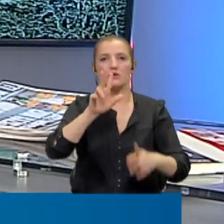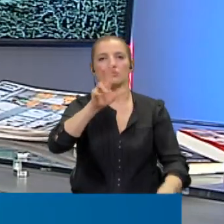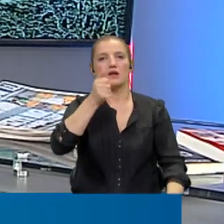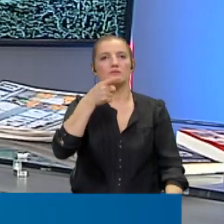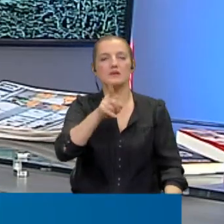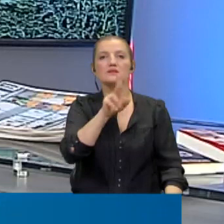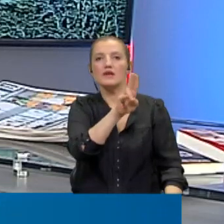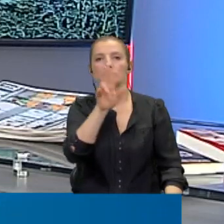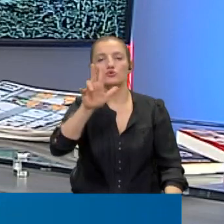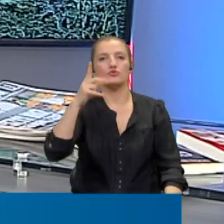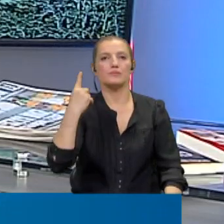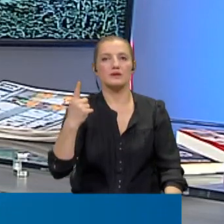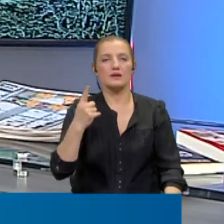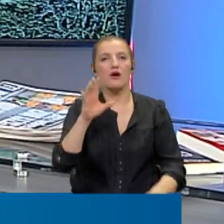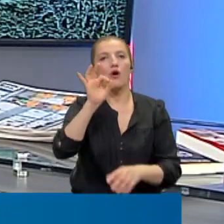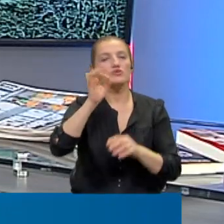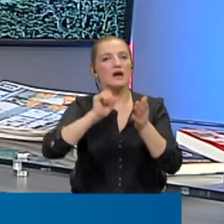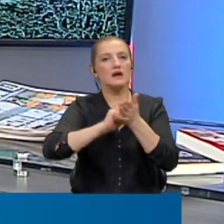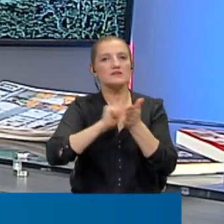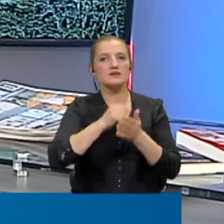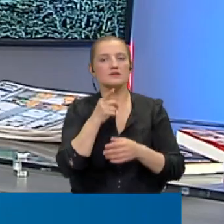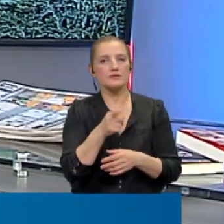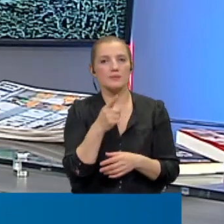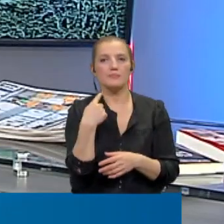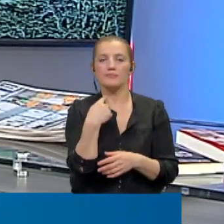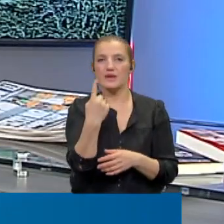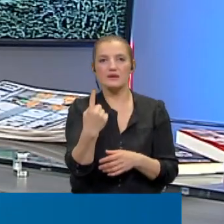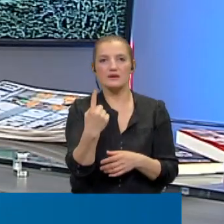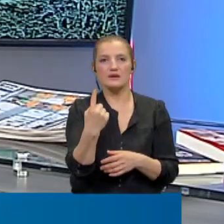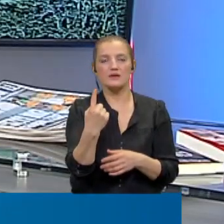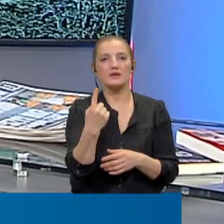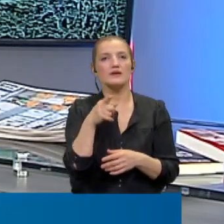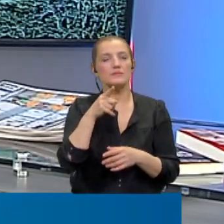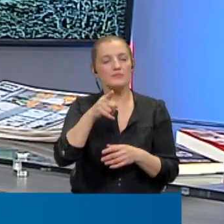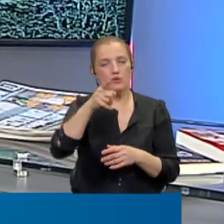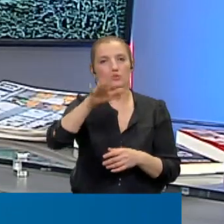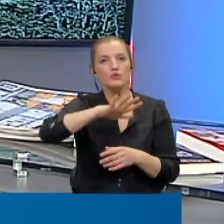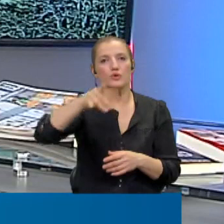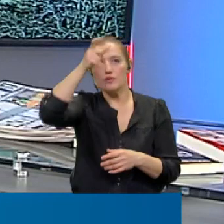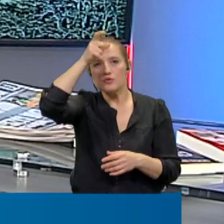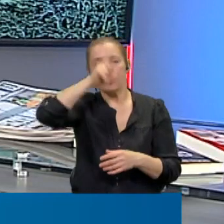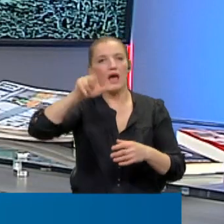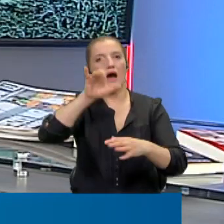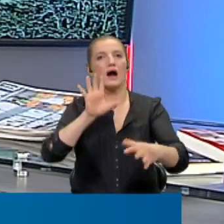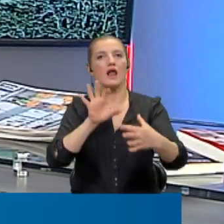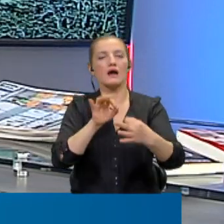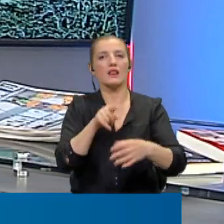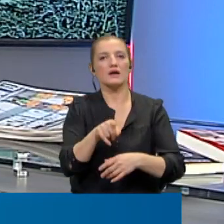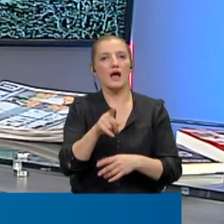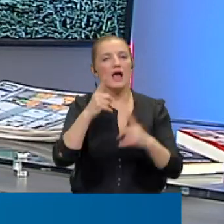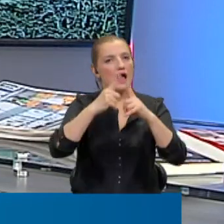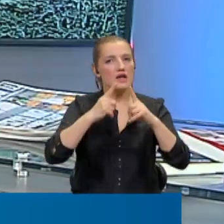731 oksijen Gazetesi'nde bir enstitü ve onun Türkiye ile ilgili yapmış olduğu